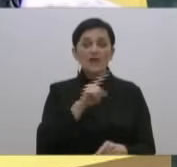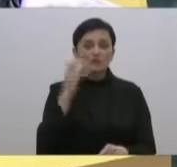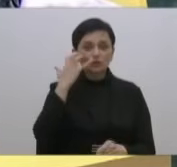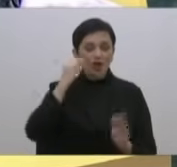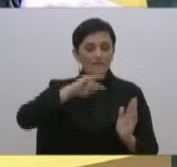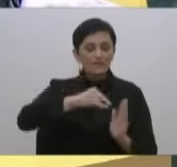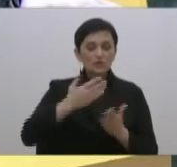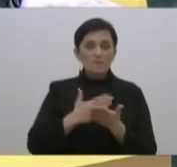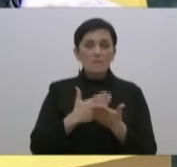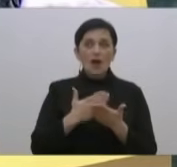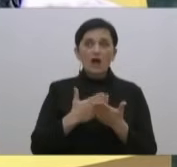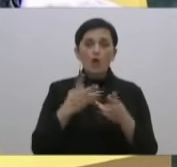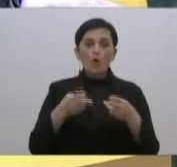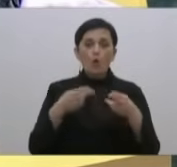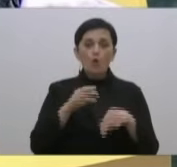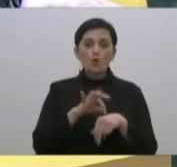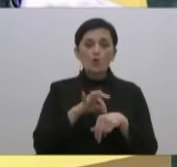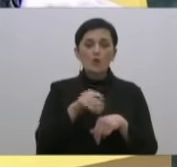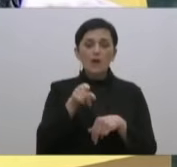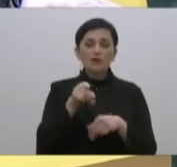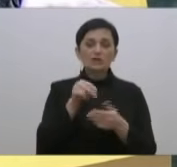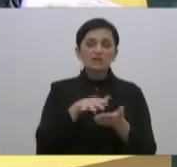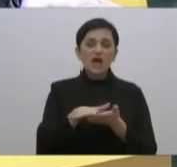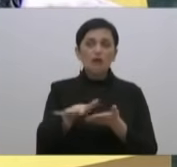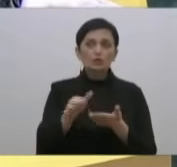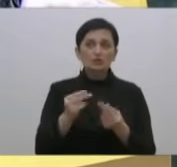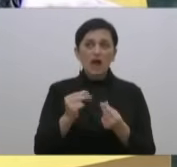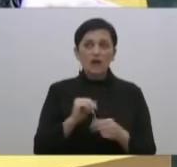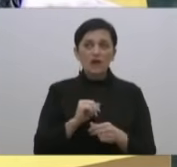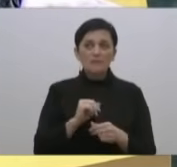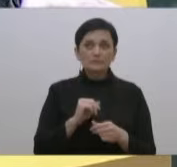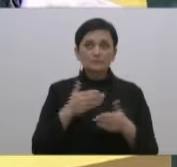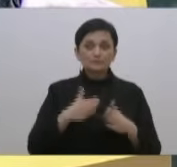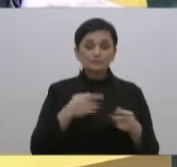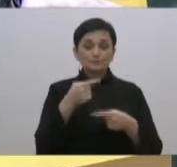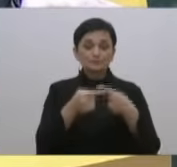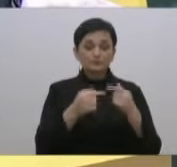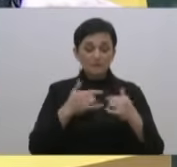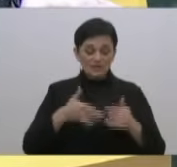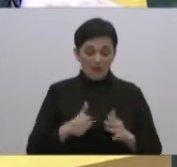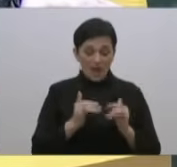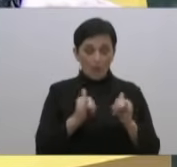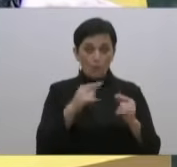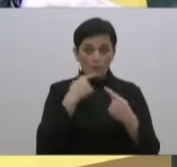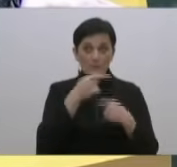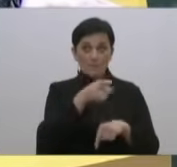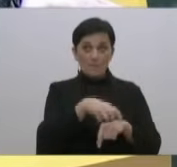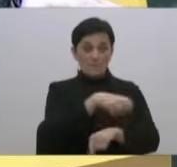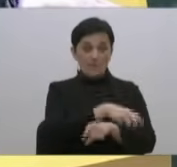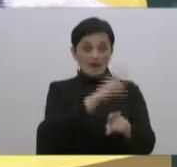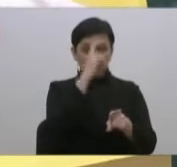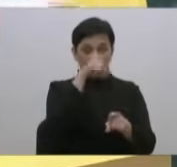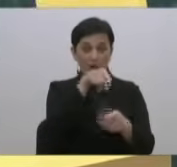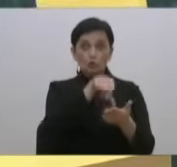შავი ფრალი, მაგალითად ონკოლოგიური პაციენტებში დახარჯული თანხა. Და დემოგრაფიაზე საუბრობენ და სწორედ ამ პარტიამ, როცა ისინი